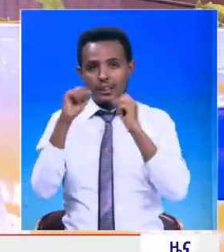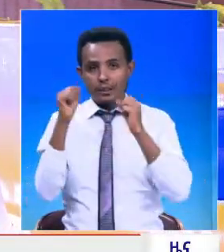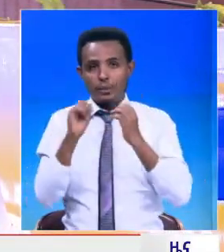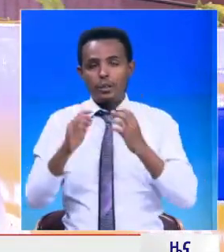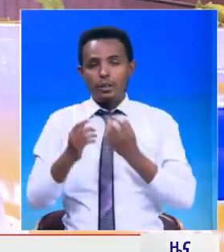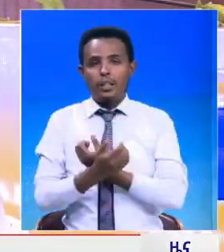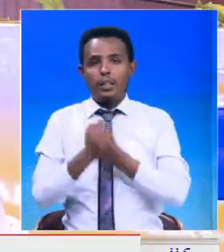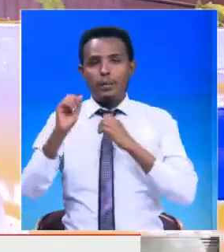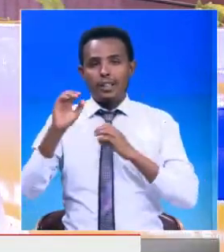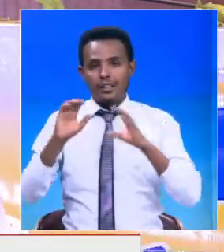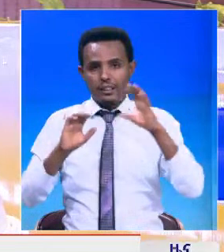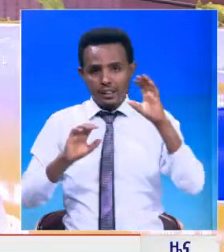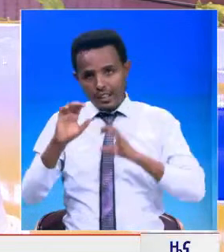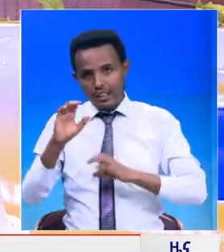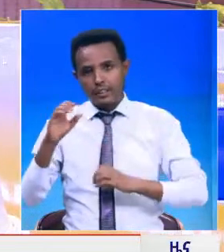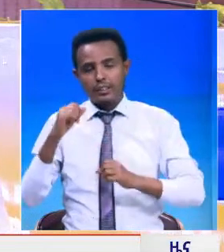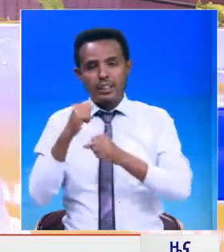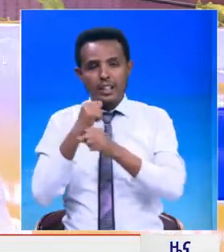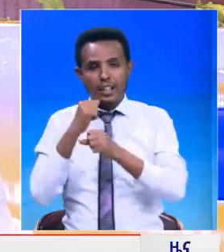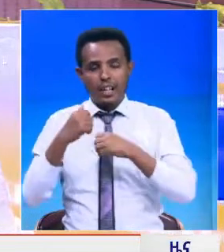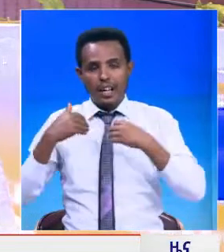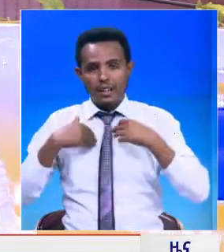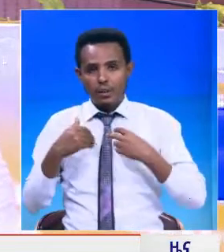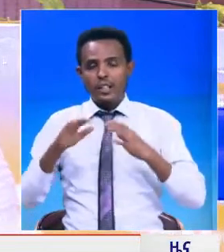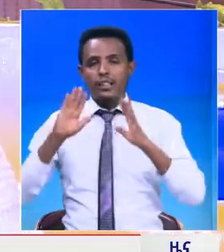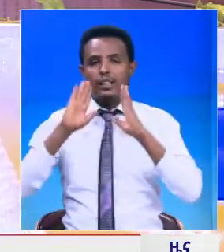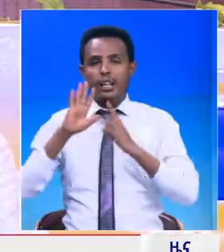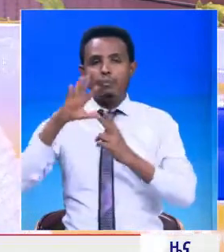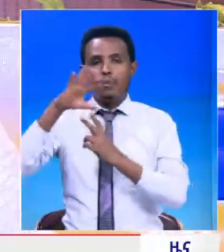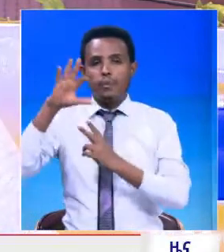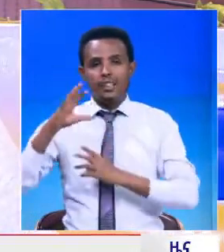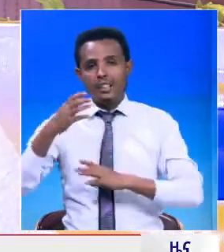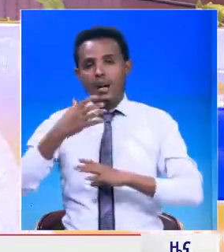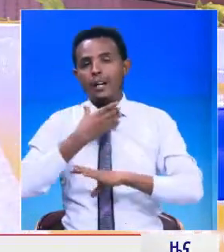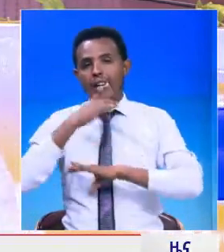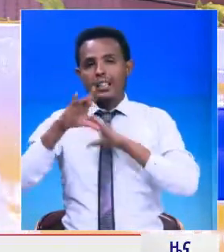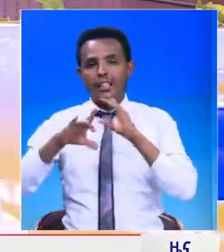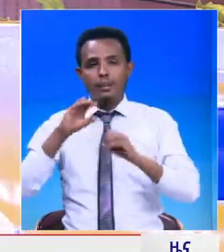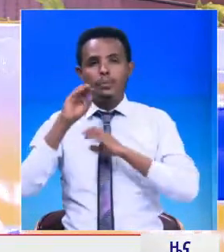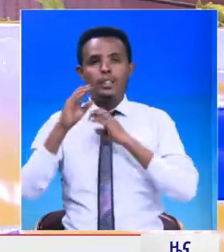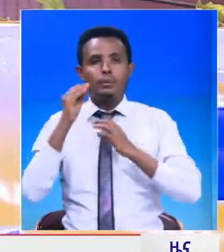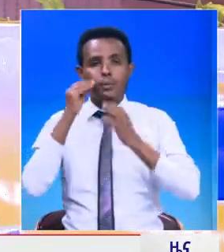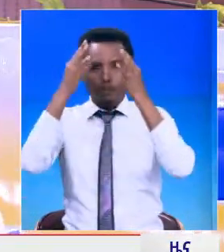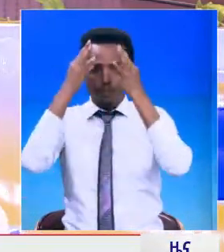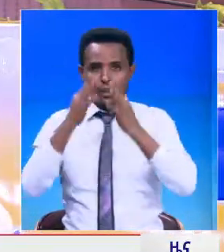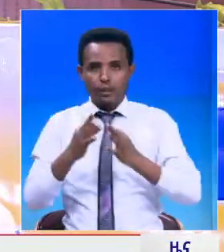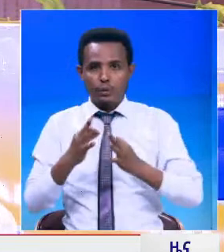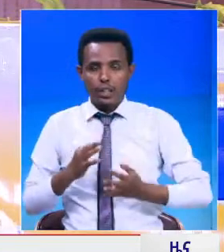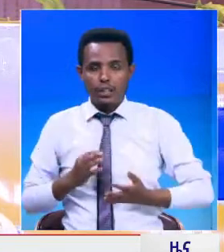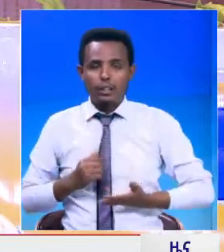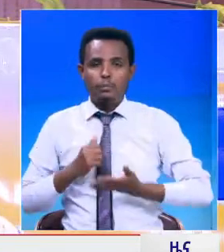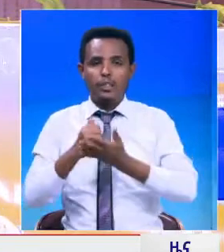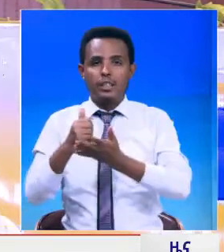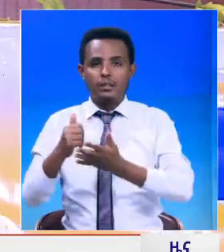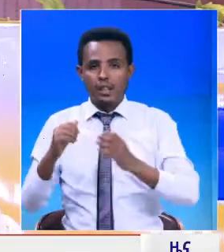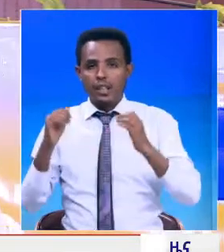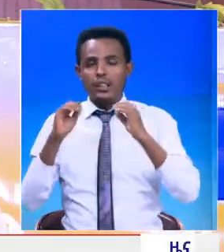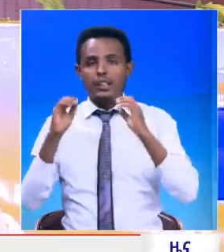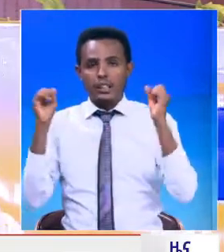እንዲያገኝ እየሰራ ያለውን የሰላም አማራጭ የአማራ ክልል ምክር ቤት በቁርጠኝነት የሚደግፍ